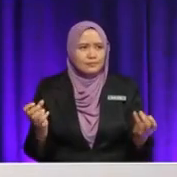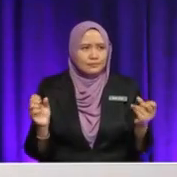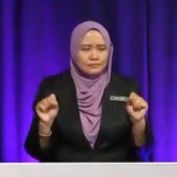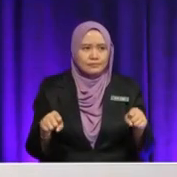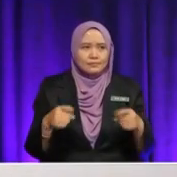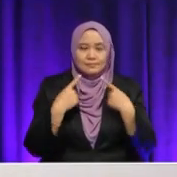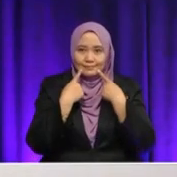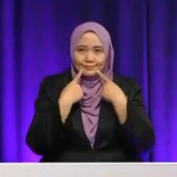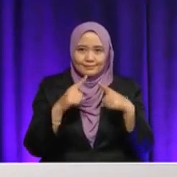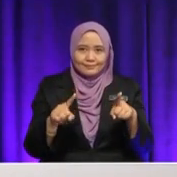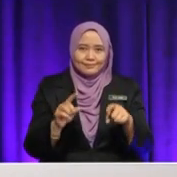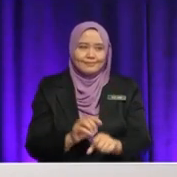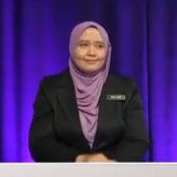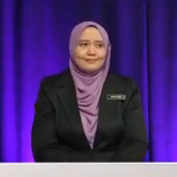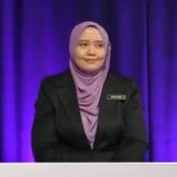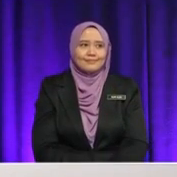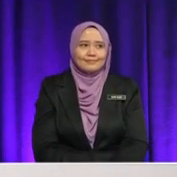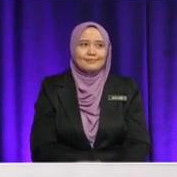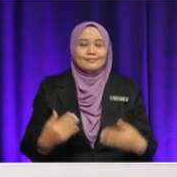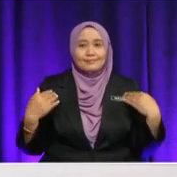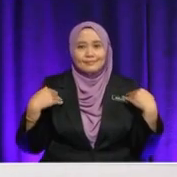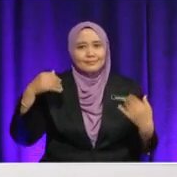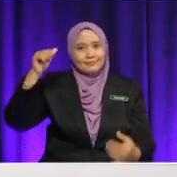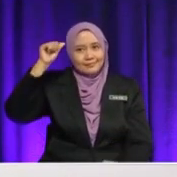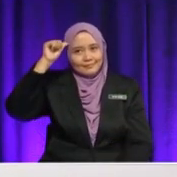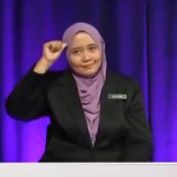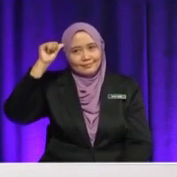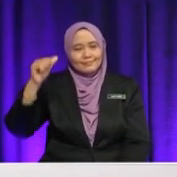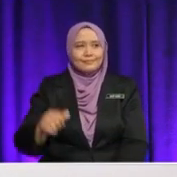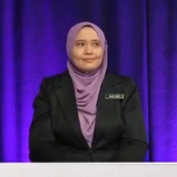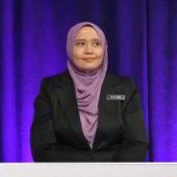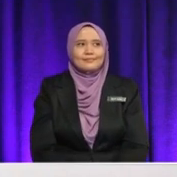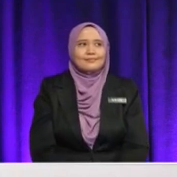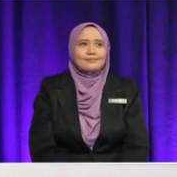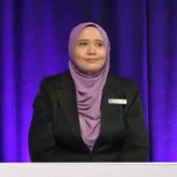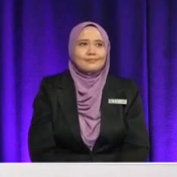bunyi itu deh kita ada Iman Haji minhaji ok